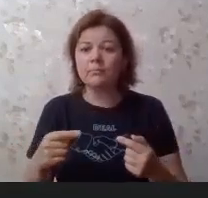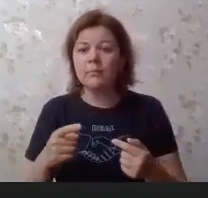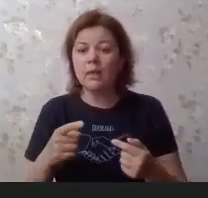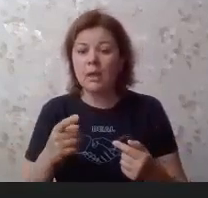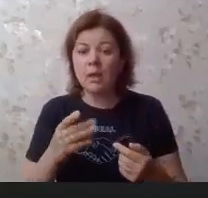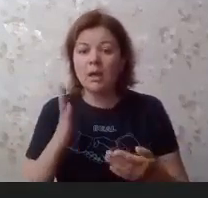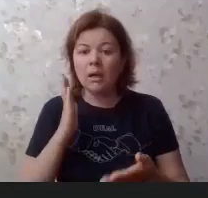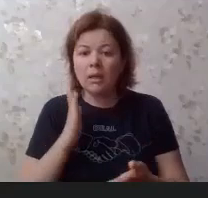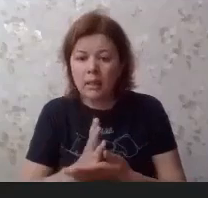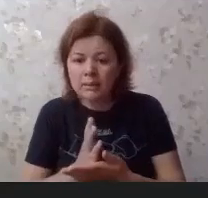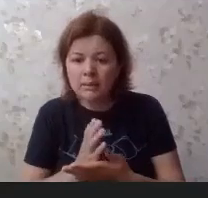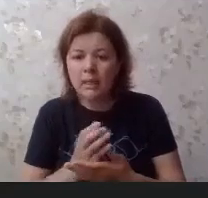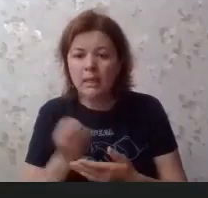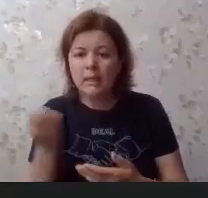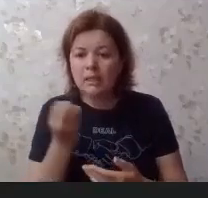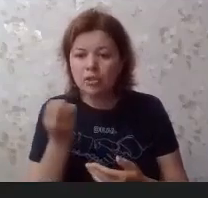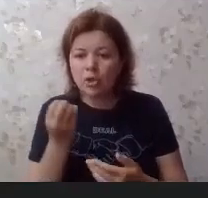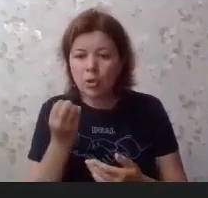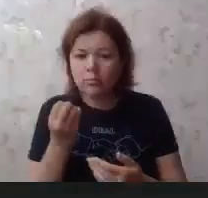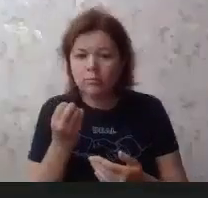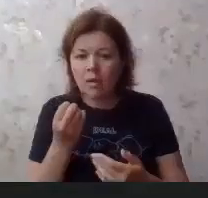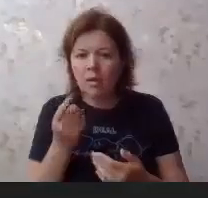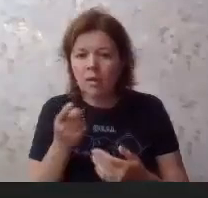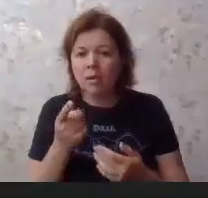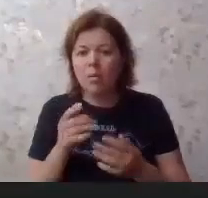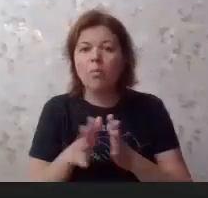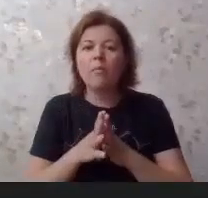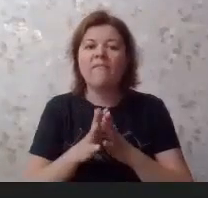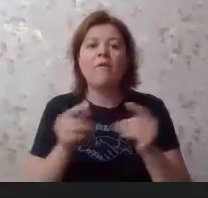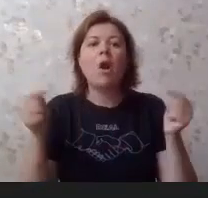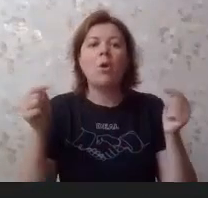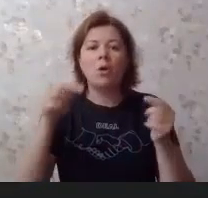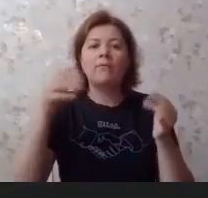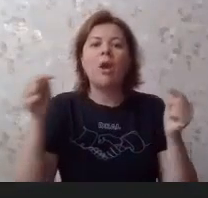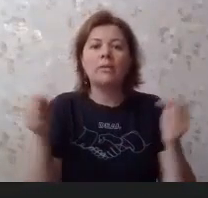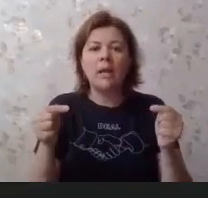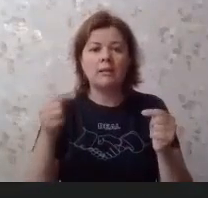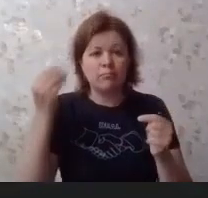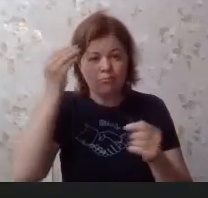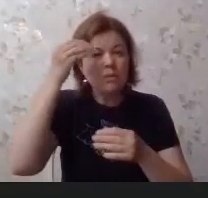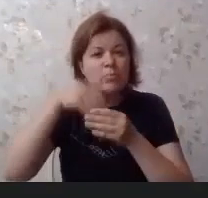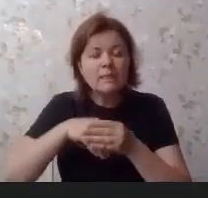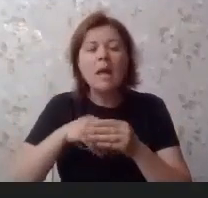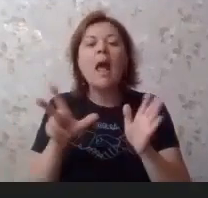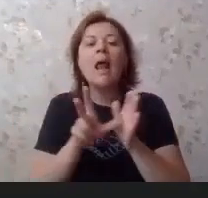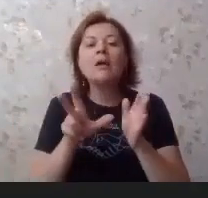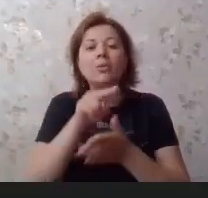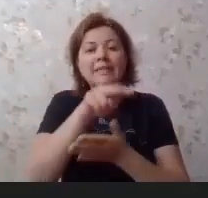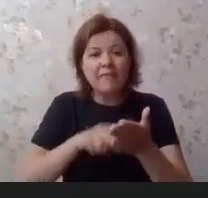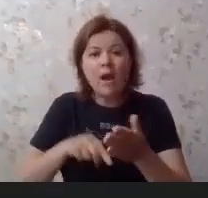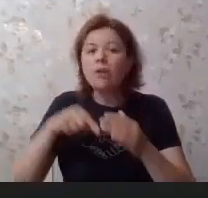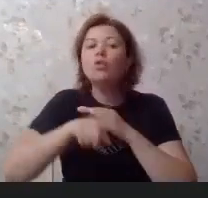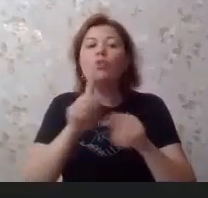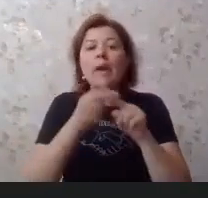Если же более, так сказать, конкретном смысле, то электронный сертификат – это запись и в